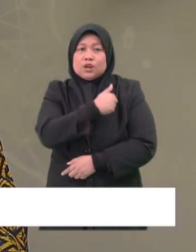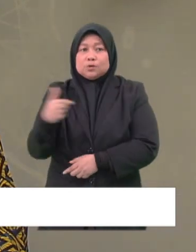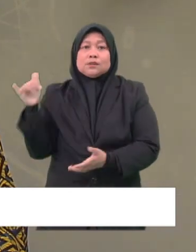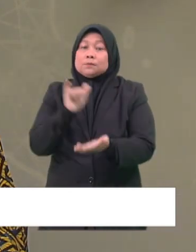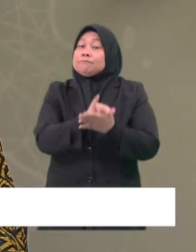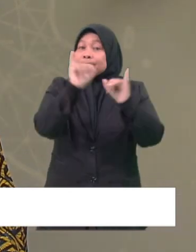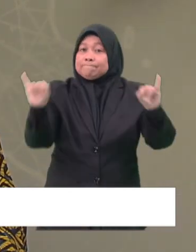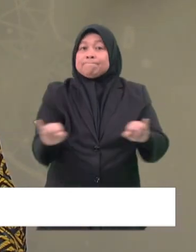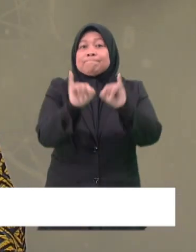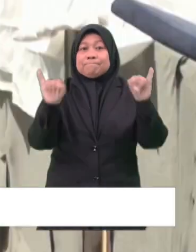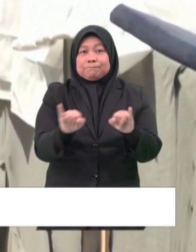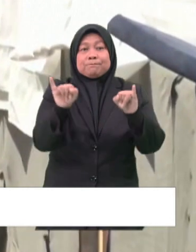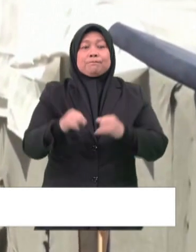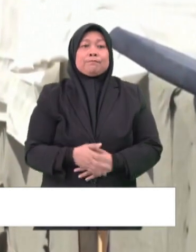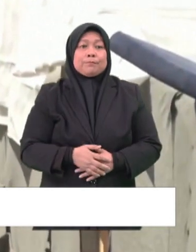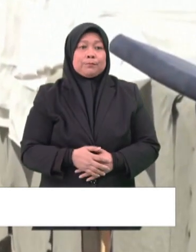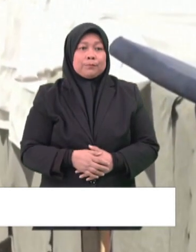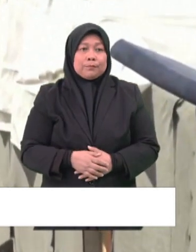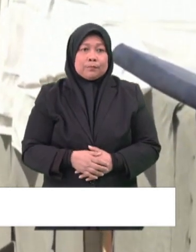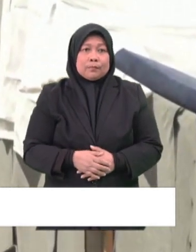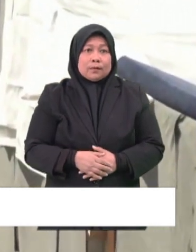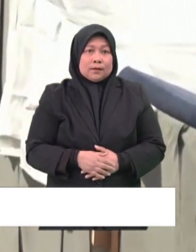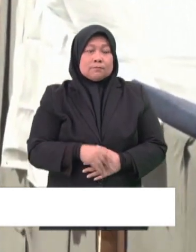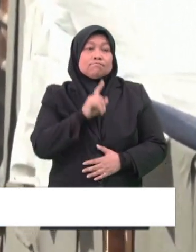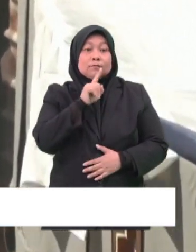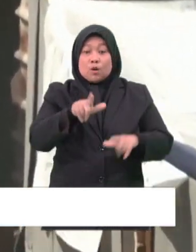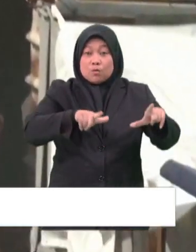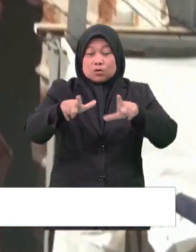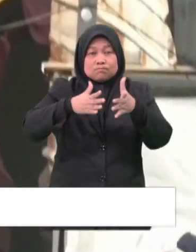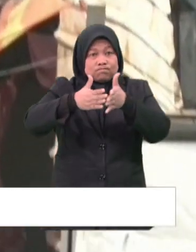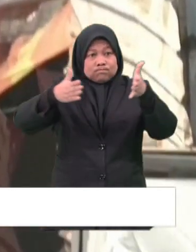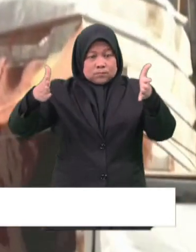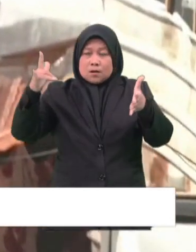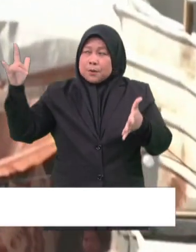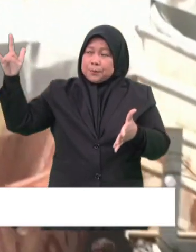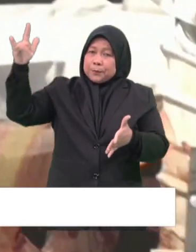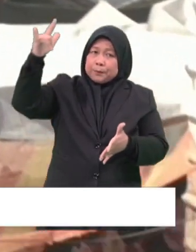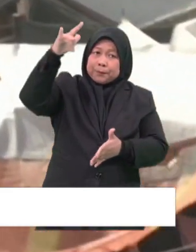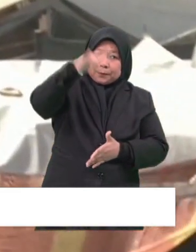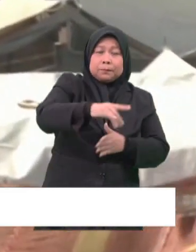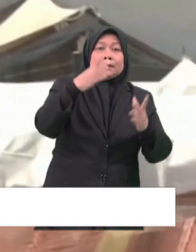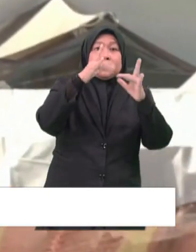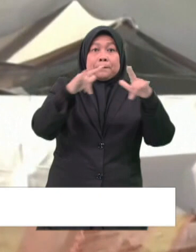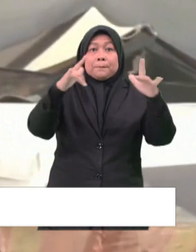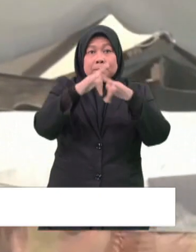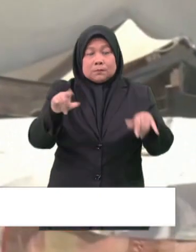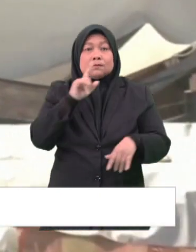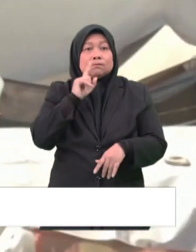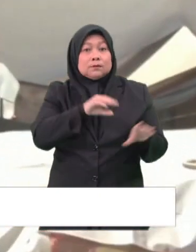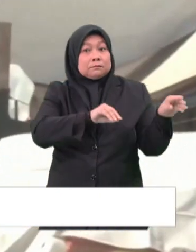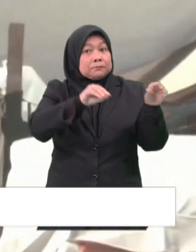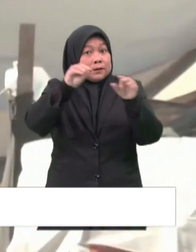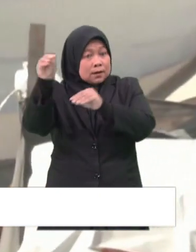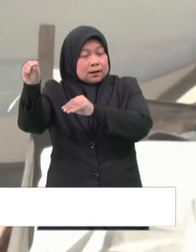itu pada isnin k itu dijadual diturunkan di lapangan terbang di belum dibenahkan ke semenanjung